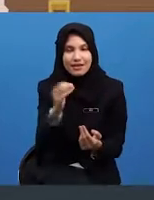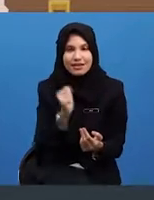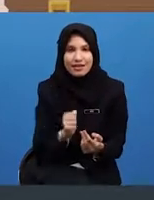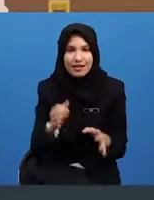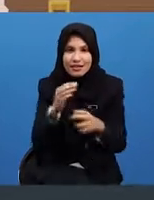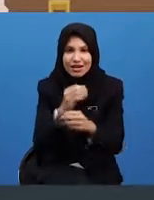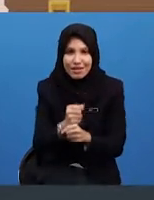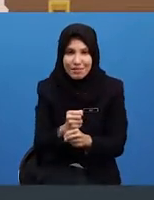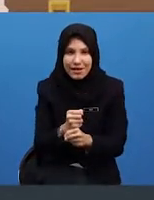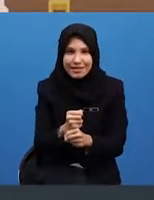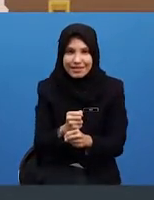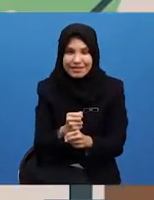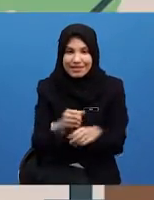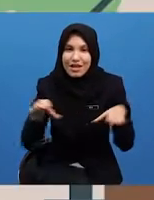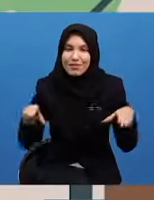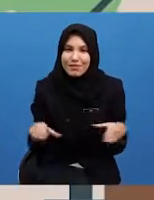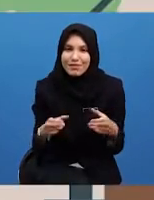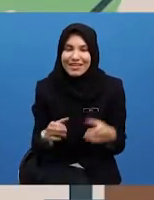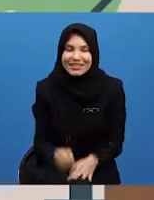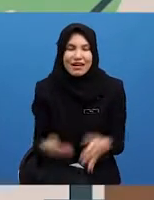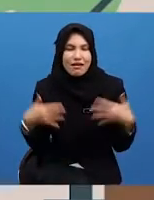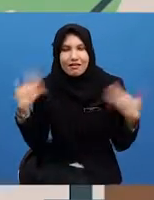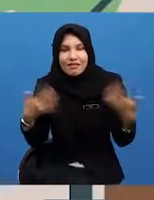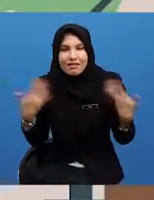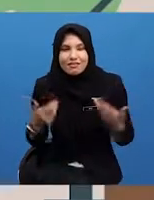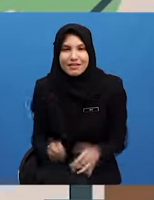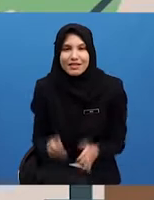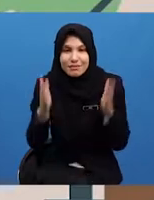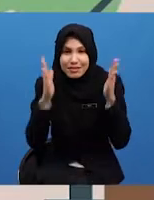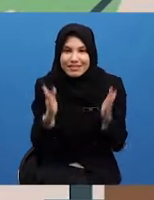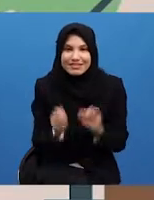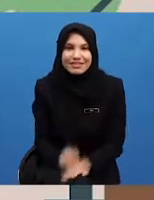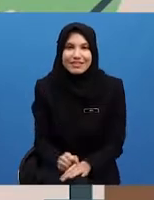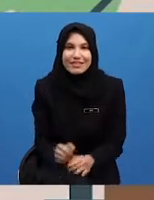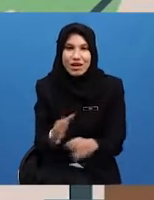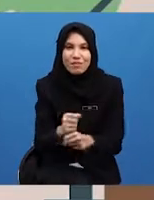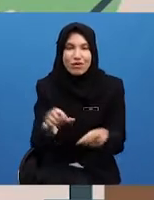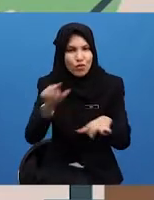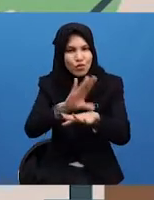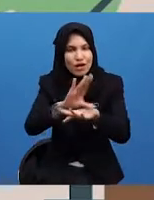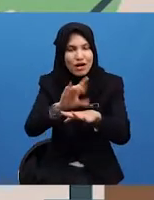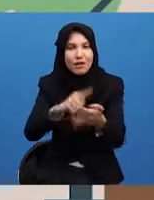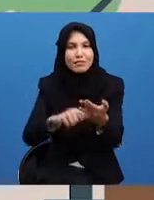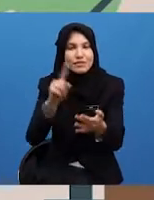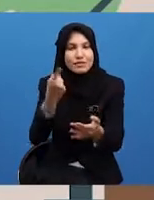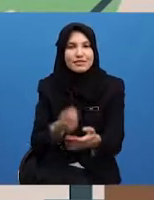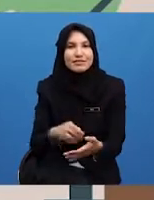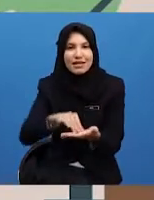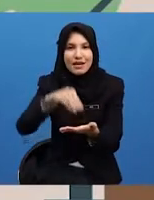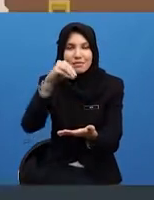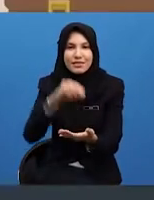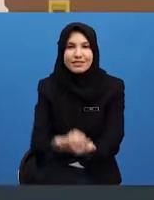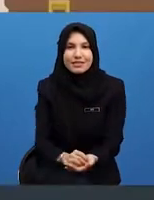dapat dihasilkan. Hebat kan manusia dapat mempergunakan apa yang kita pelajari dan